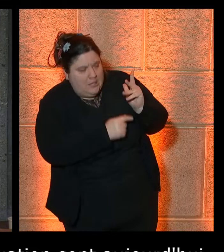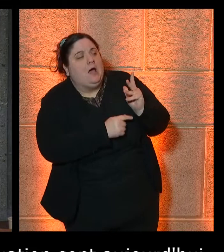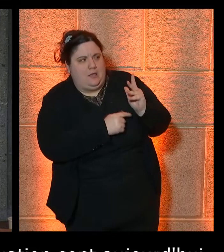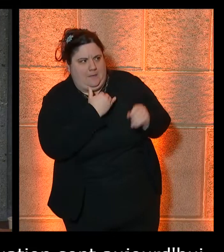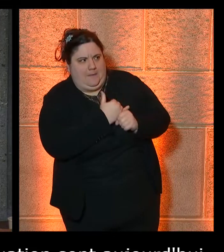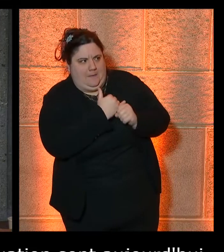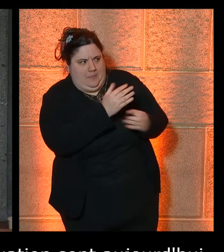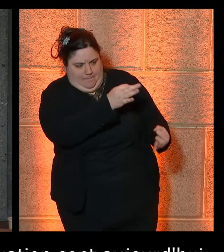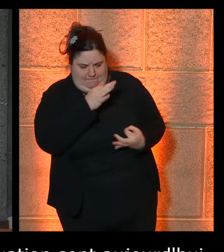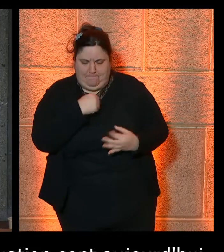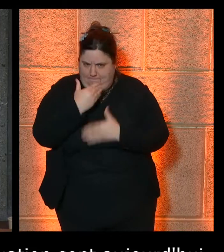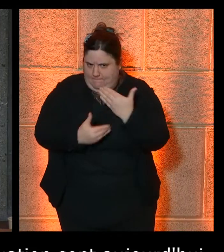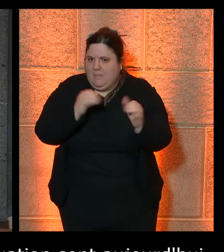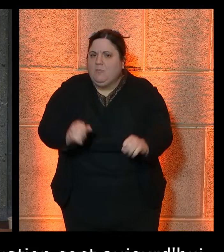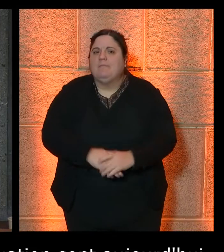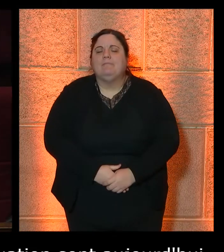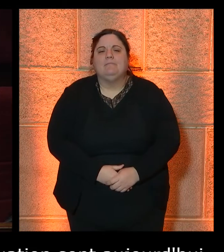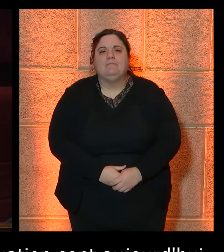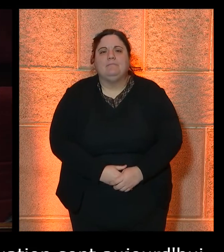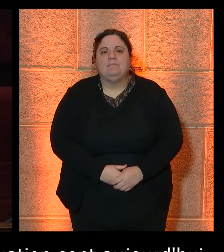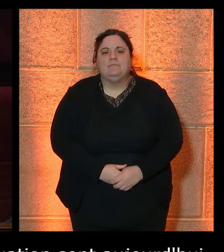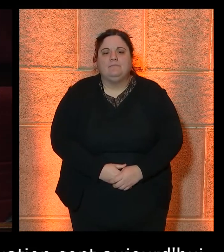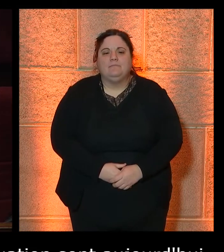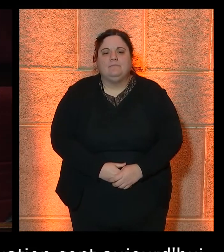cette évaluation.